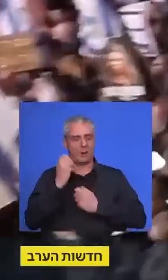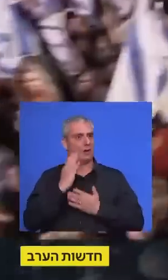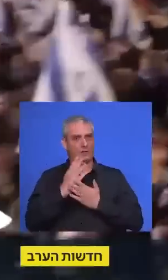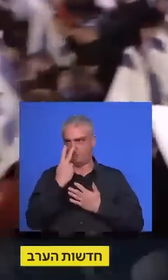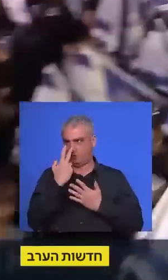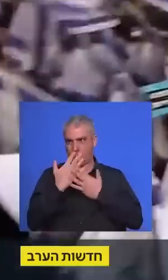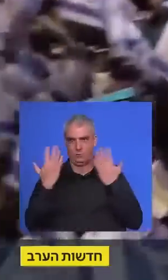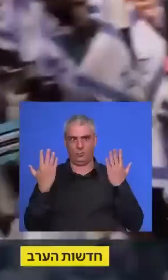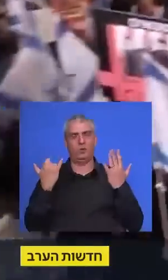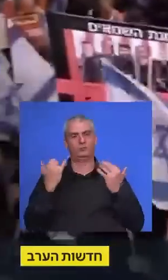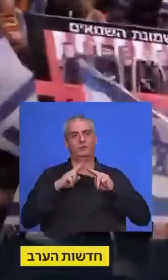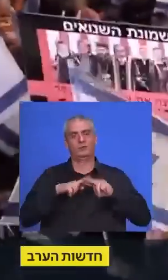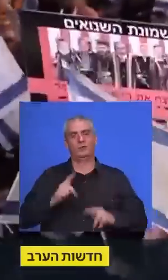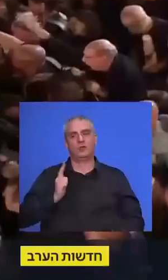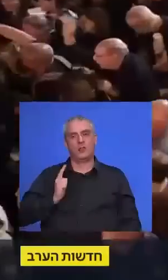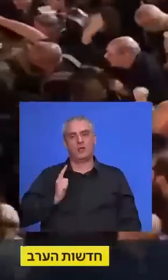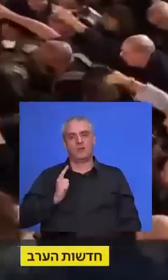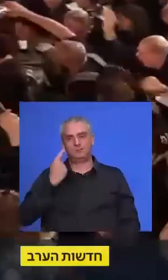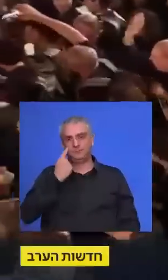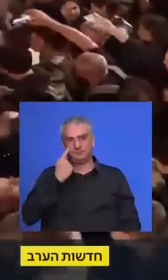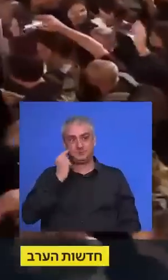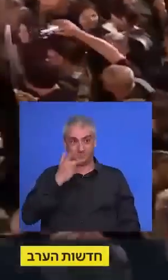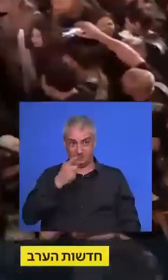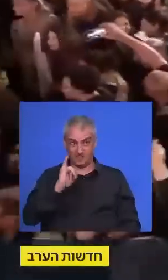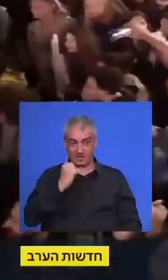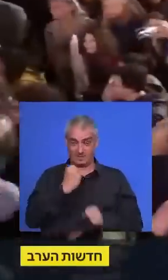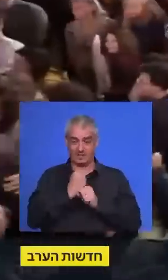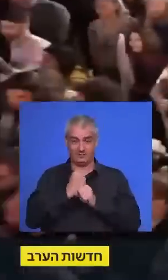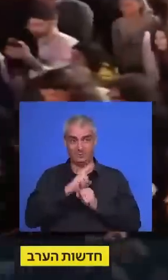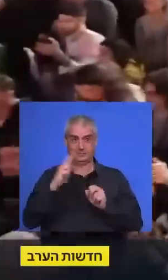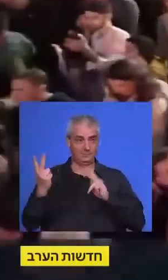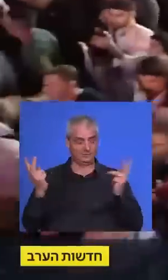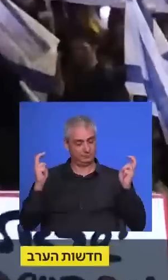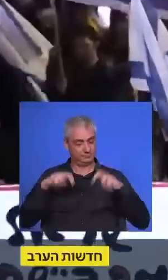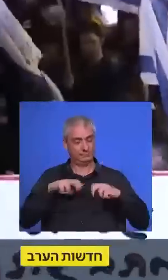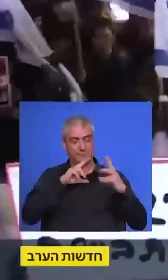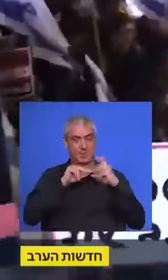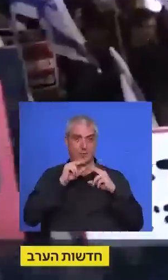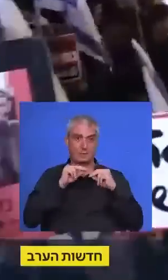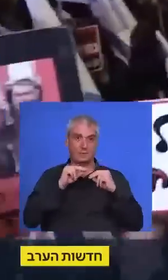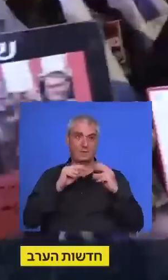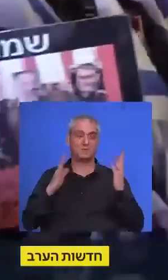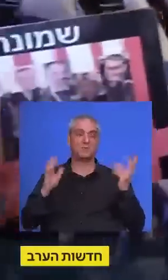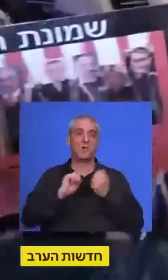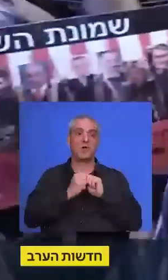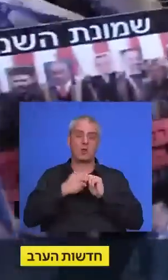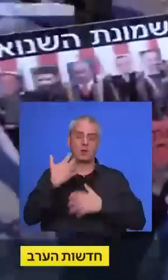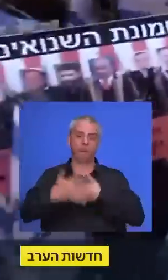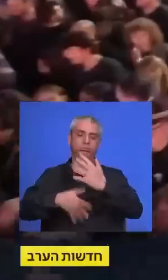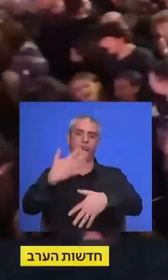לעין, כעת נותר רק להמתין ולראות אם היא זו שתגרום לצדדים לשבת ולדבר, או שם הכדור השלג